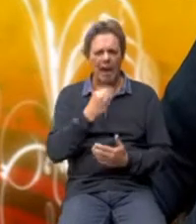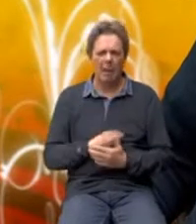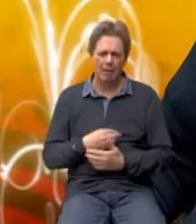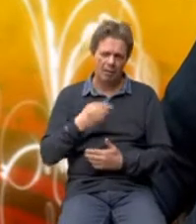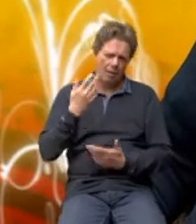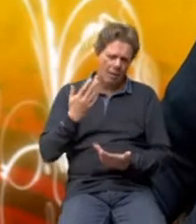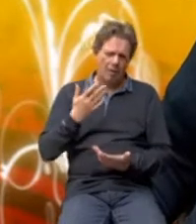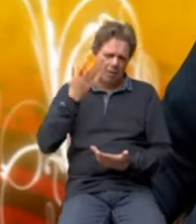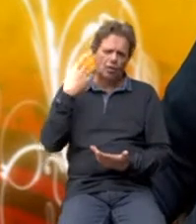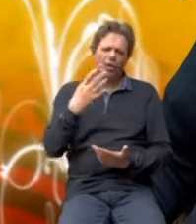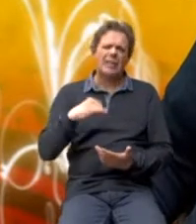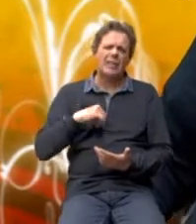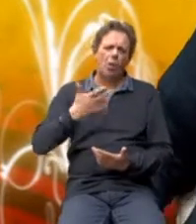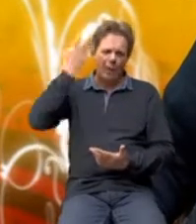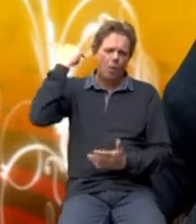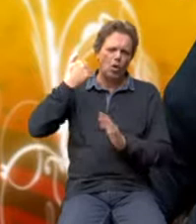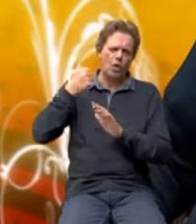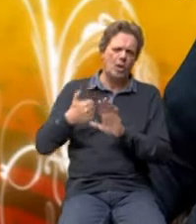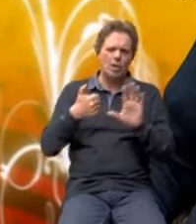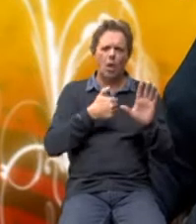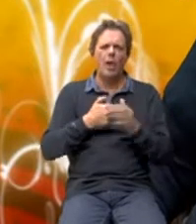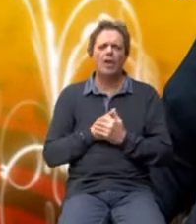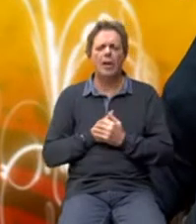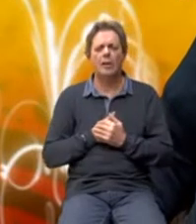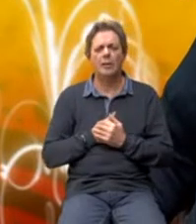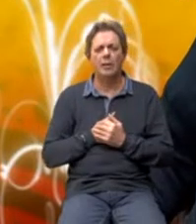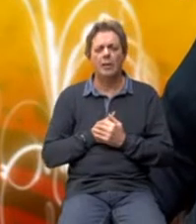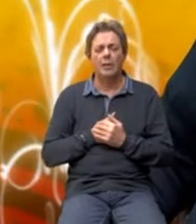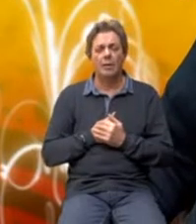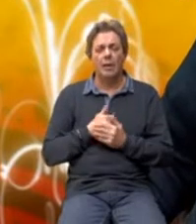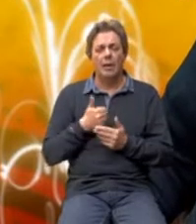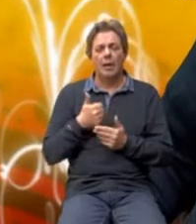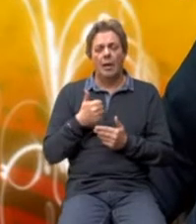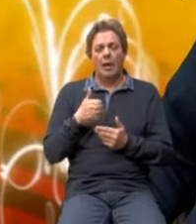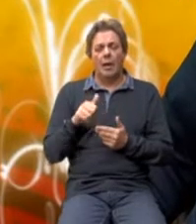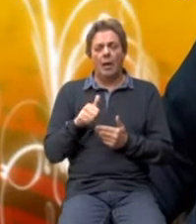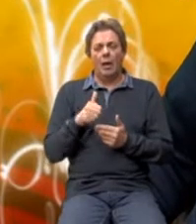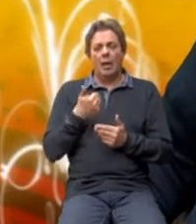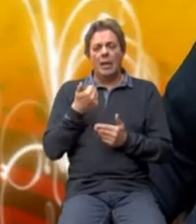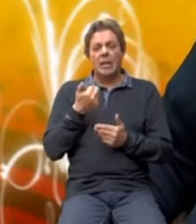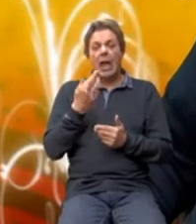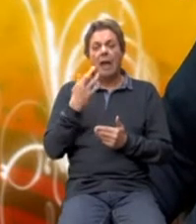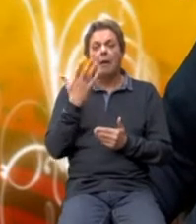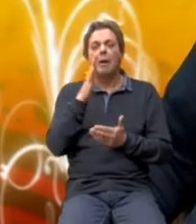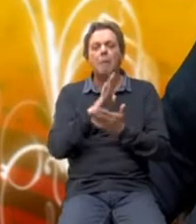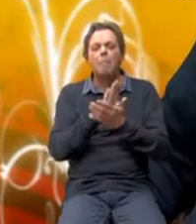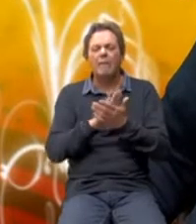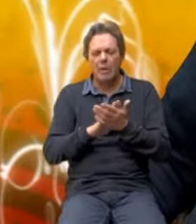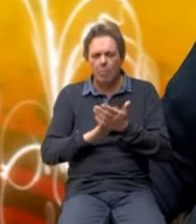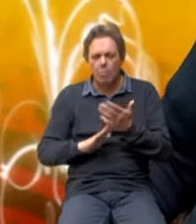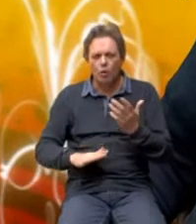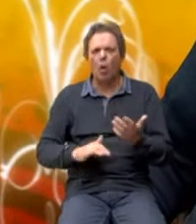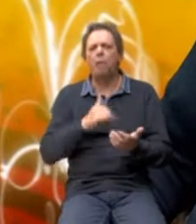godina prošlog stoljeća, to će Darija znati bolje, je zapravo prvi pokret od zeleni pokret koji